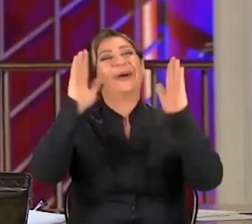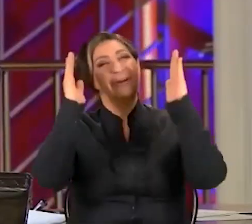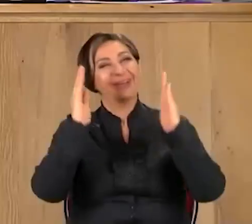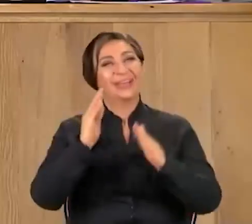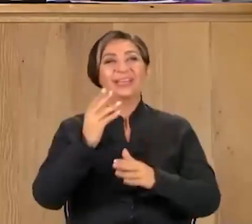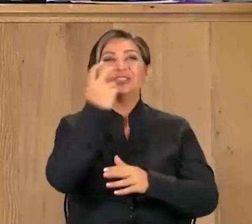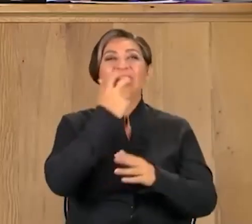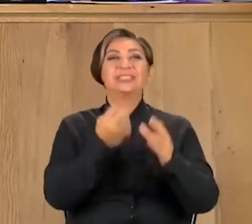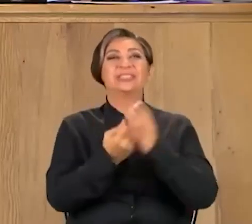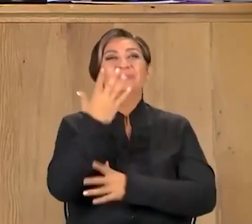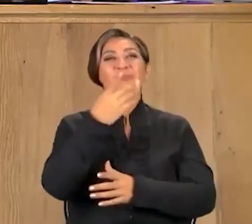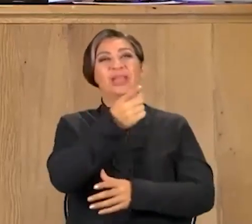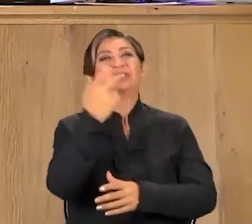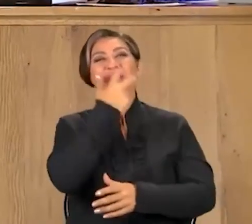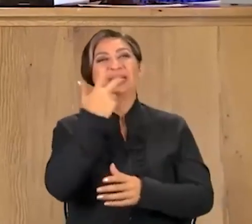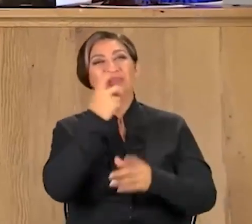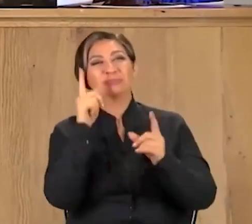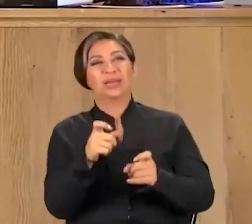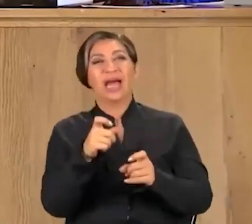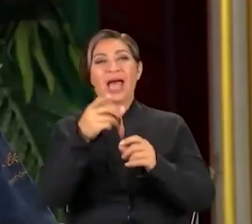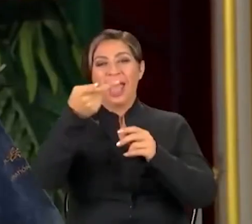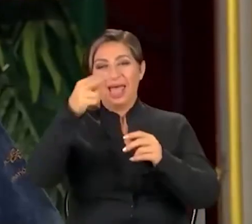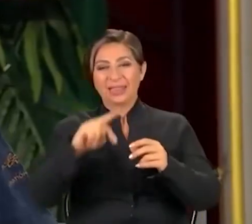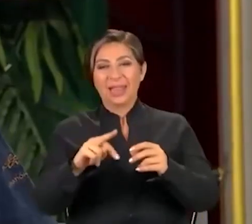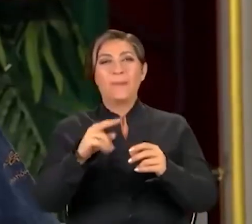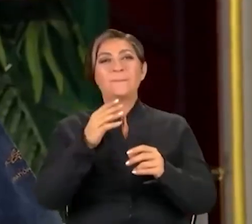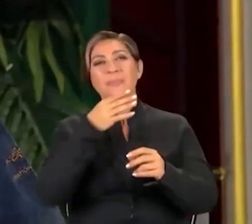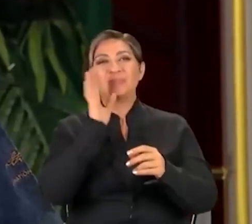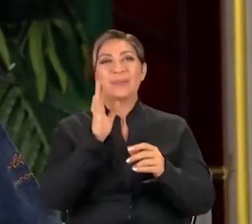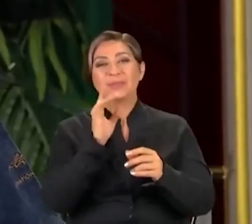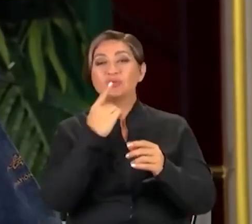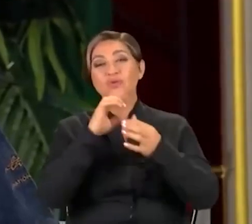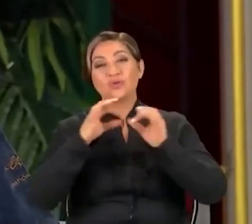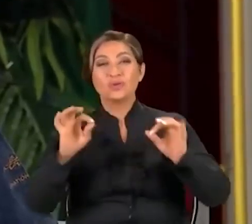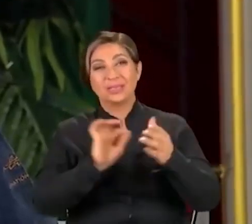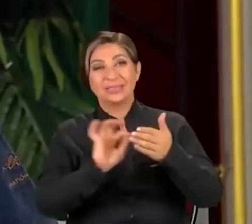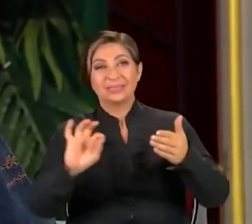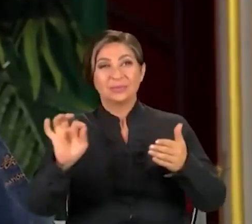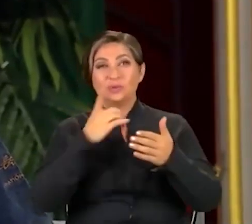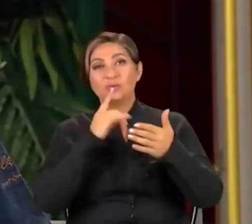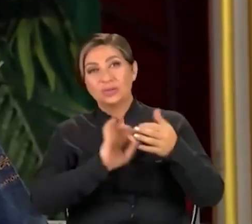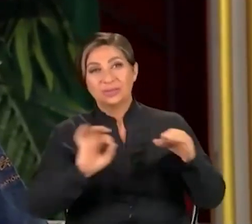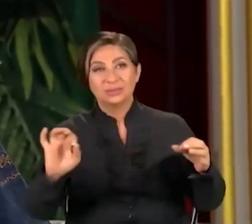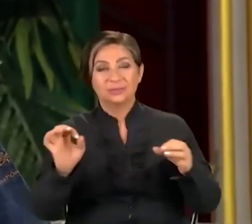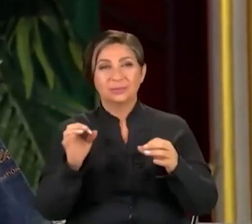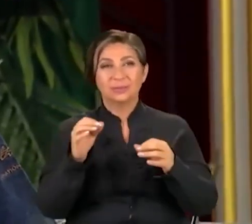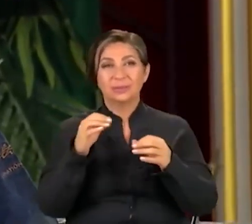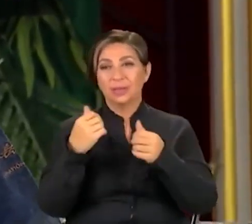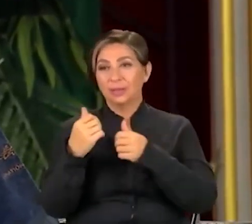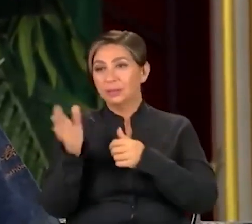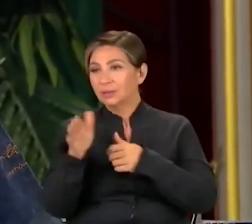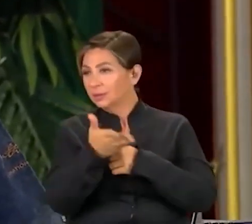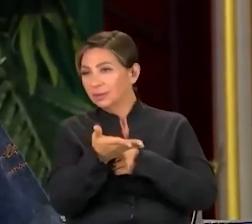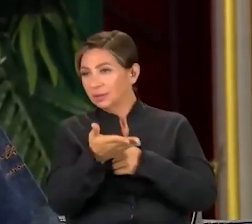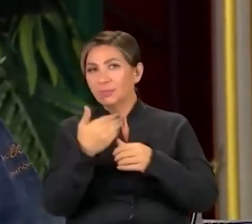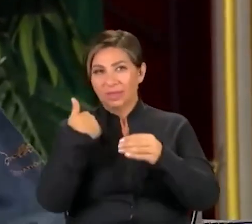ya şarkı çıkmış, bunlar da şarkıcı mı falan. Altına bilmem neyi yazın, sözünü yazın, sözünü yazın. Dedim ya eşime, dedim bunu